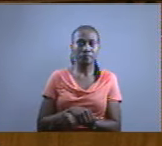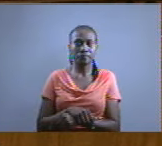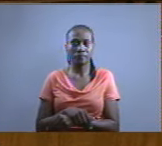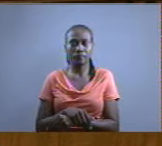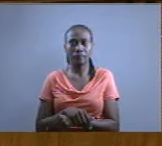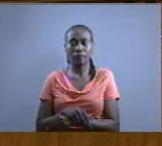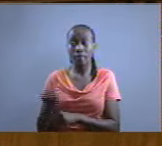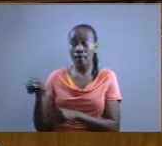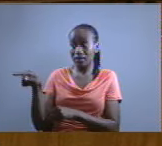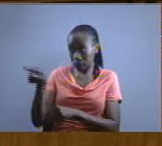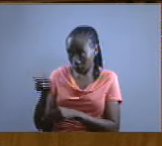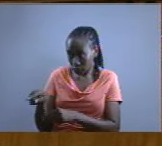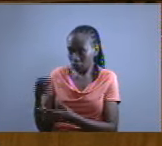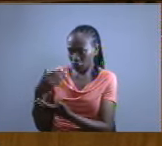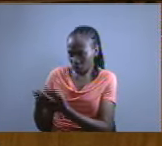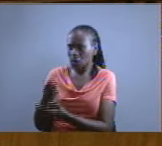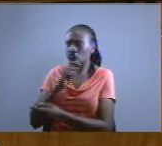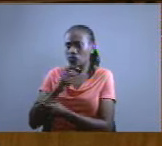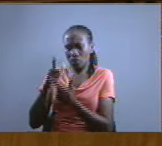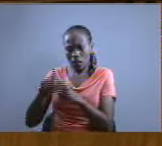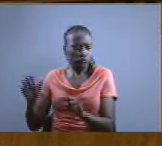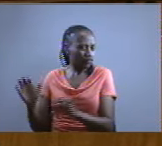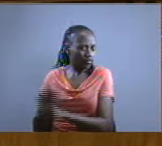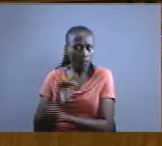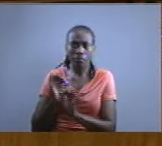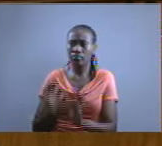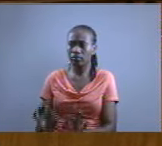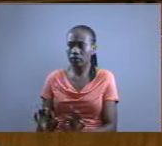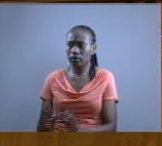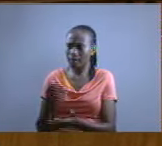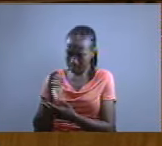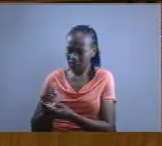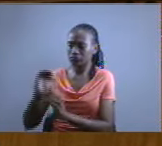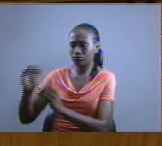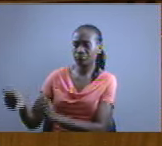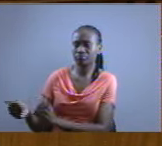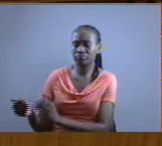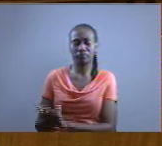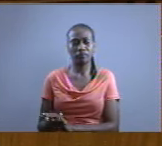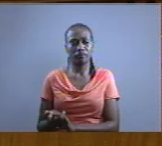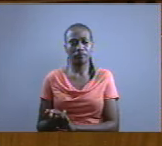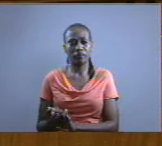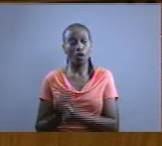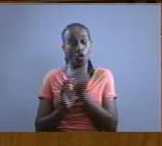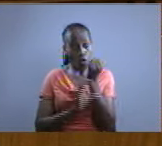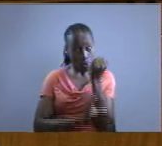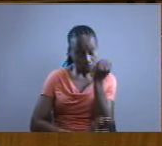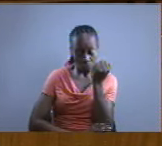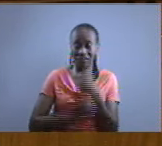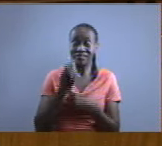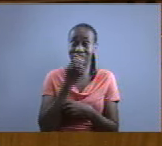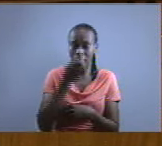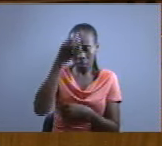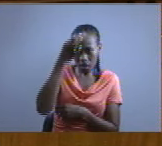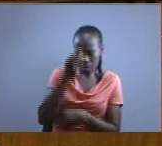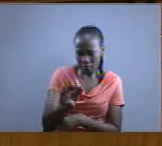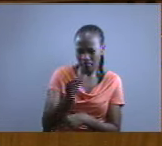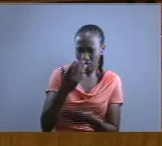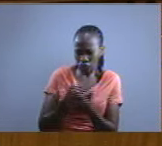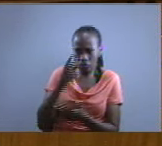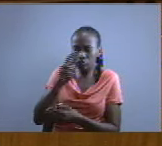die opstel van die grondwet is gesê dat die regering die status van die amptelike tale in Suid-Afrika